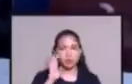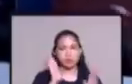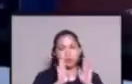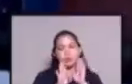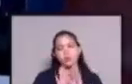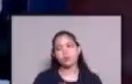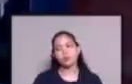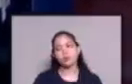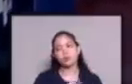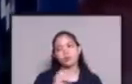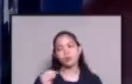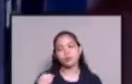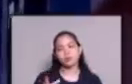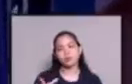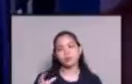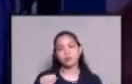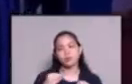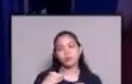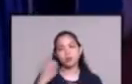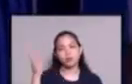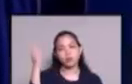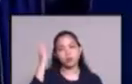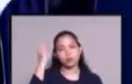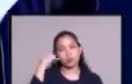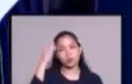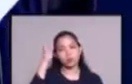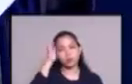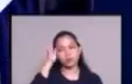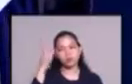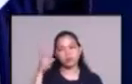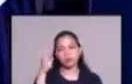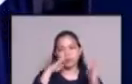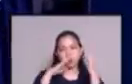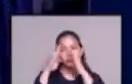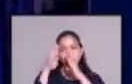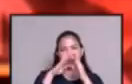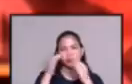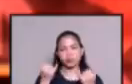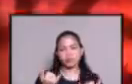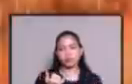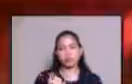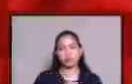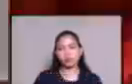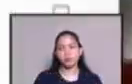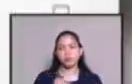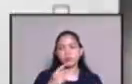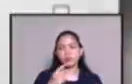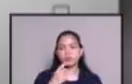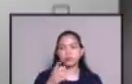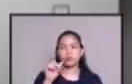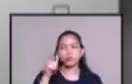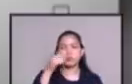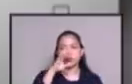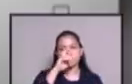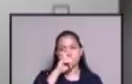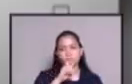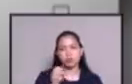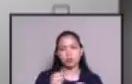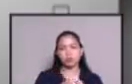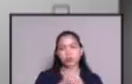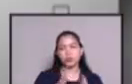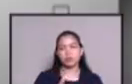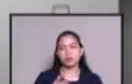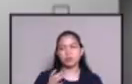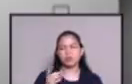Hola mga kapatid, inamin ni Justin Bieber na meron siyang matinding pinagdaraanan. Ang tanging binigay na detalye ng 25-year-old singer, feeling